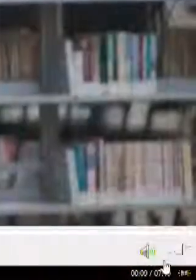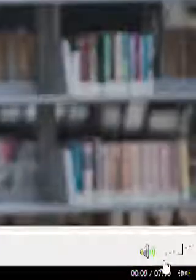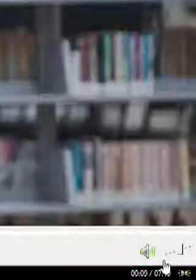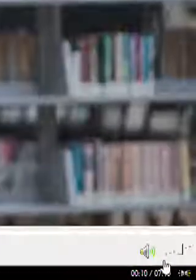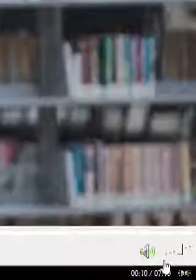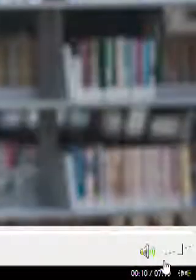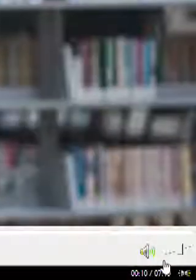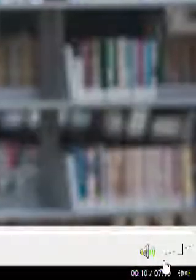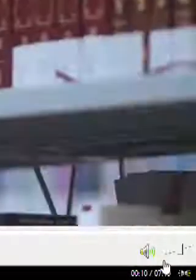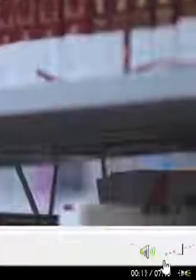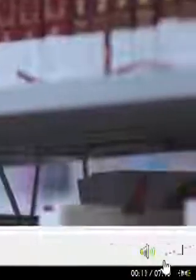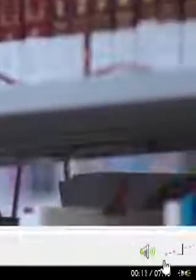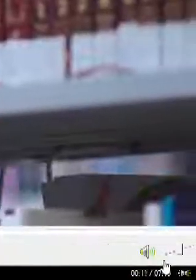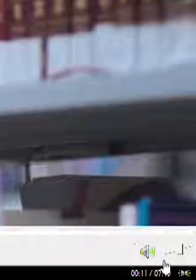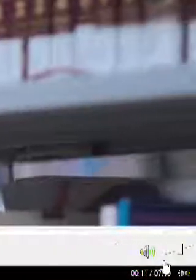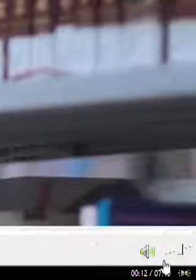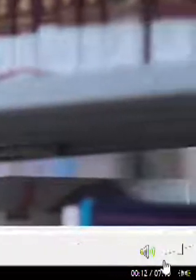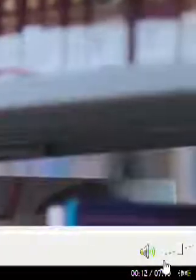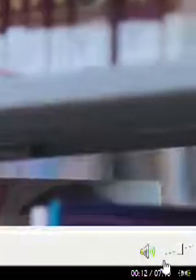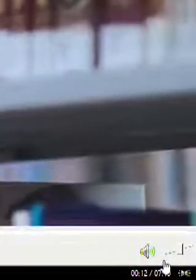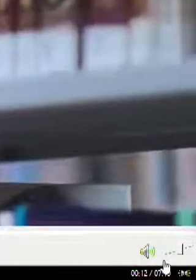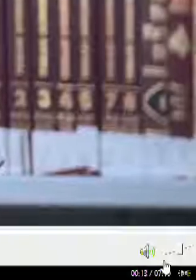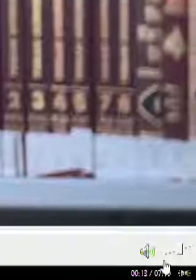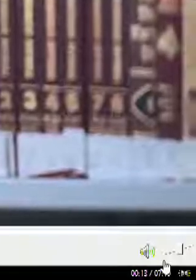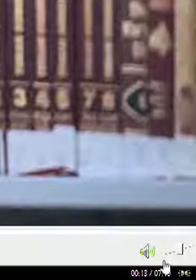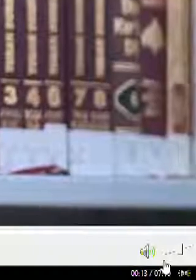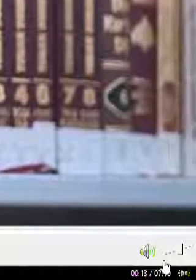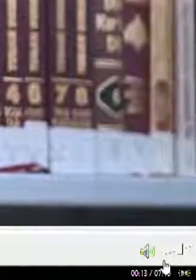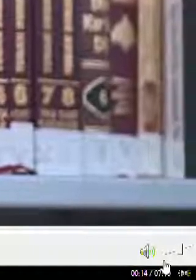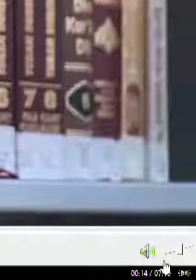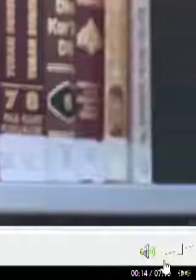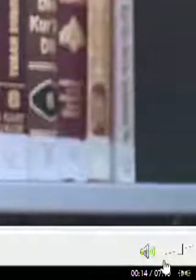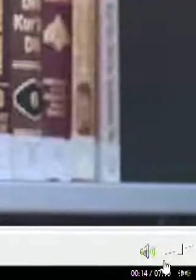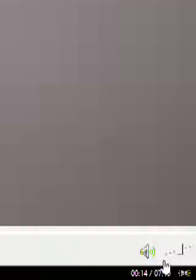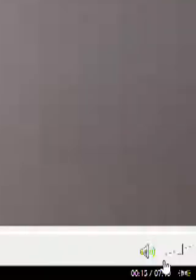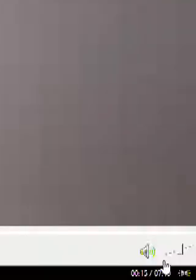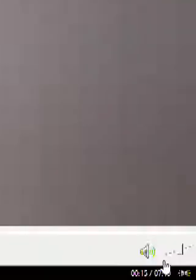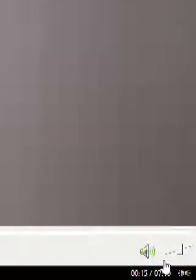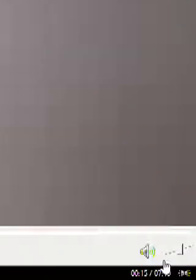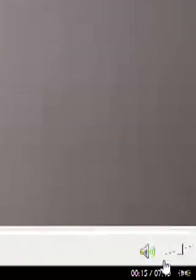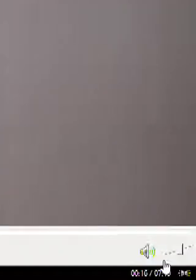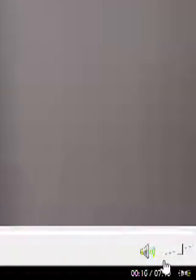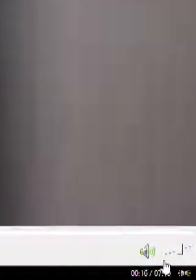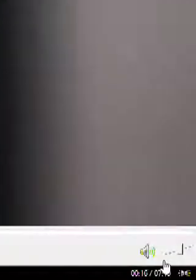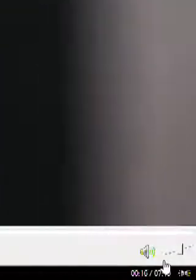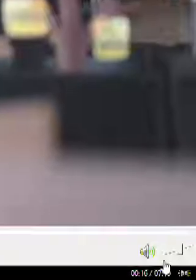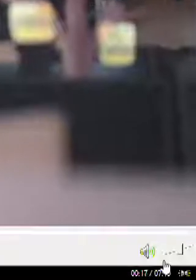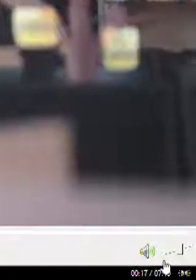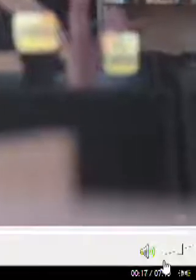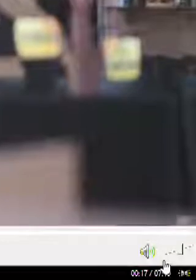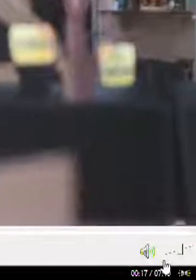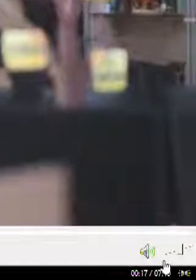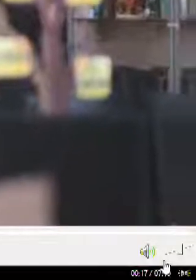Hasan Akgün'ün "Okumak cehalete zararlıdır" sözünün ışığında tesis edilen Atatürk Kültür Merkezi bünyesindeki Kutatkubilik